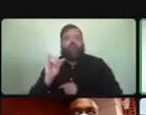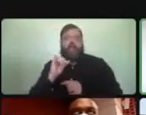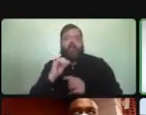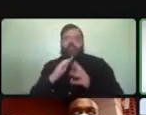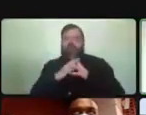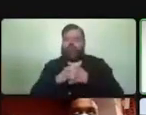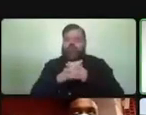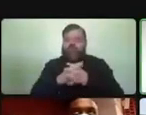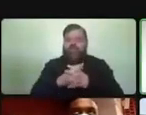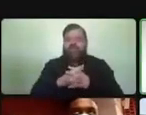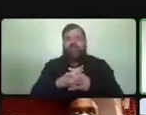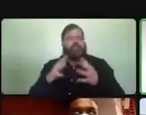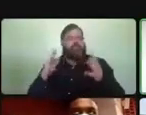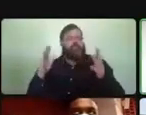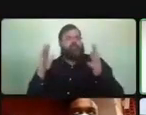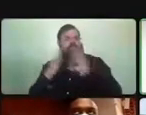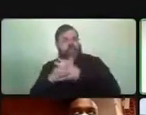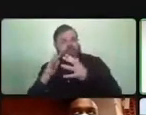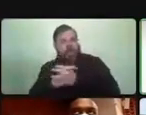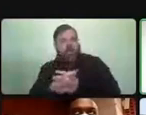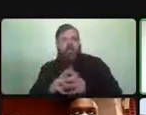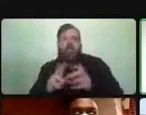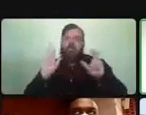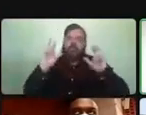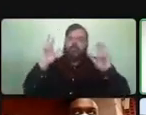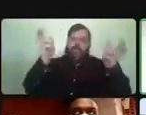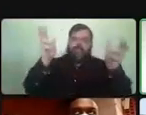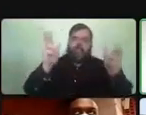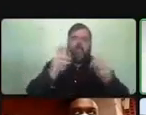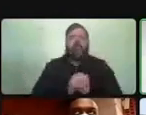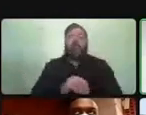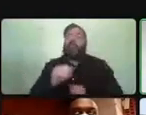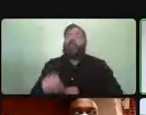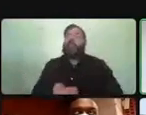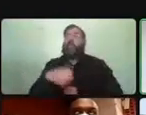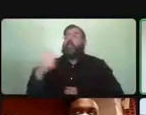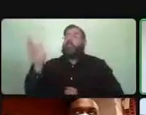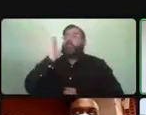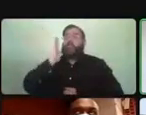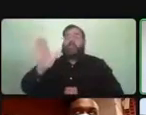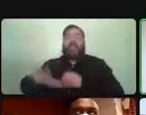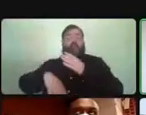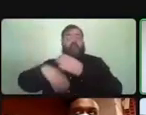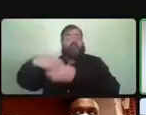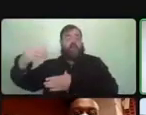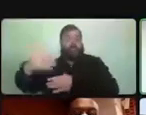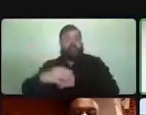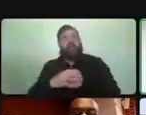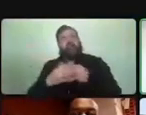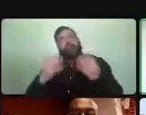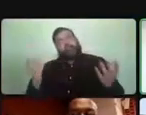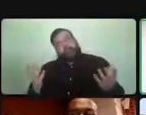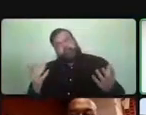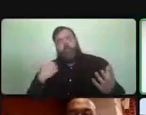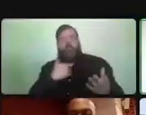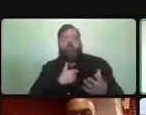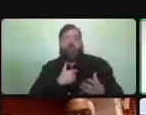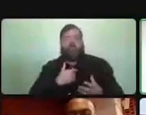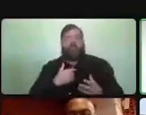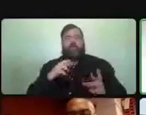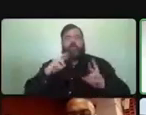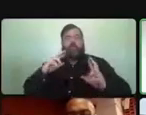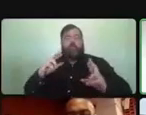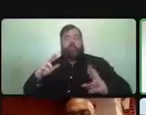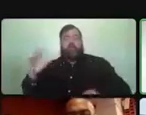kwamba tutahimiza michezo ambayo watu hawatagusani sana kama vile